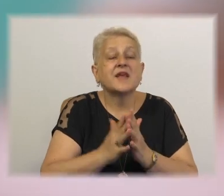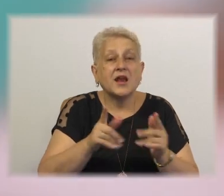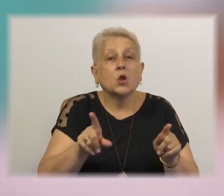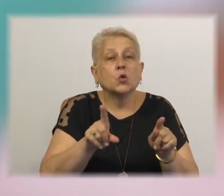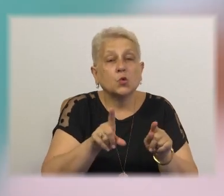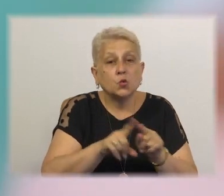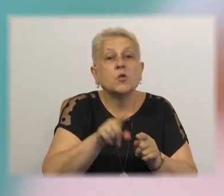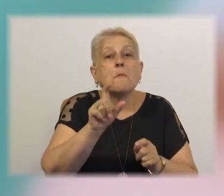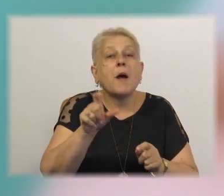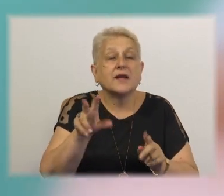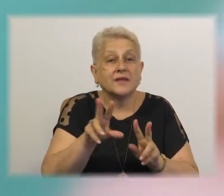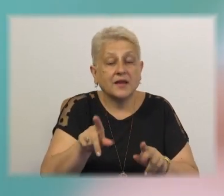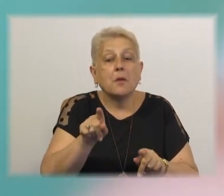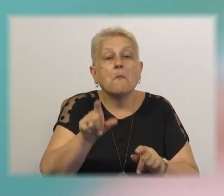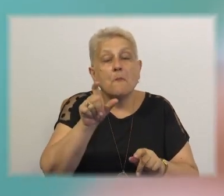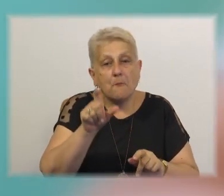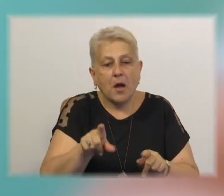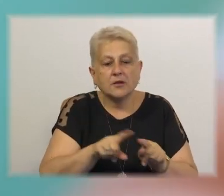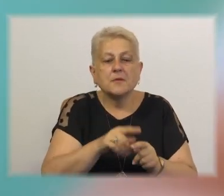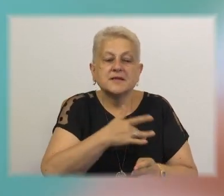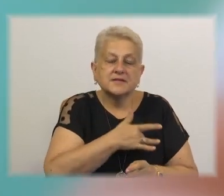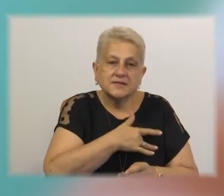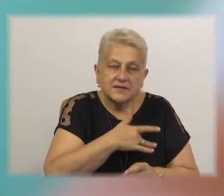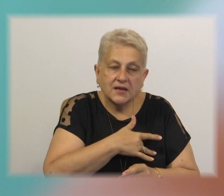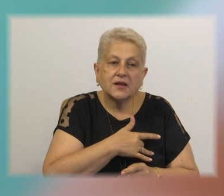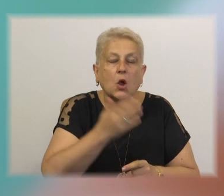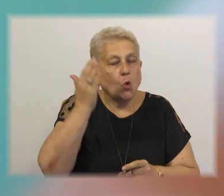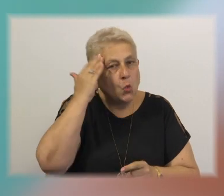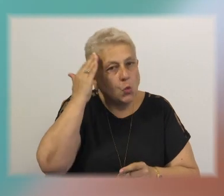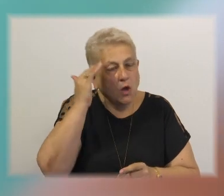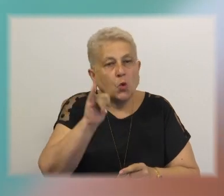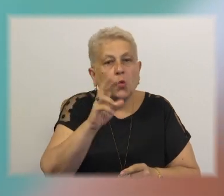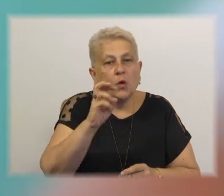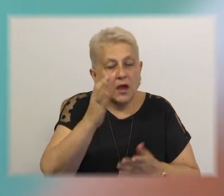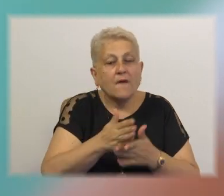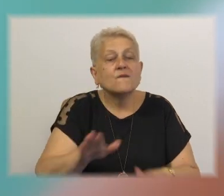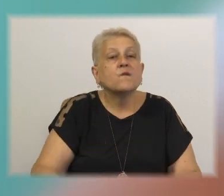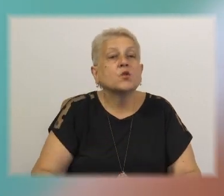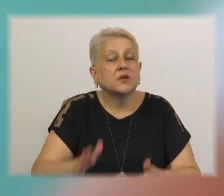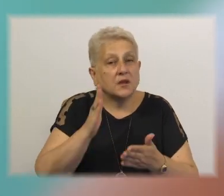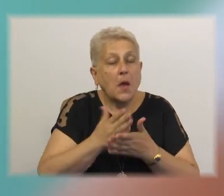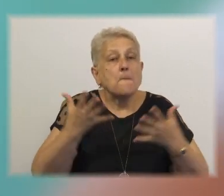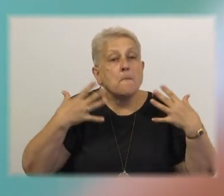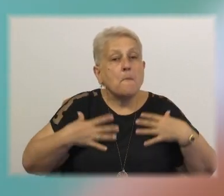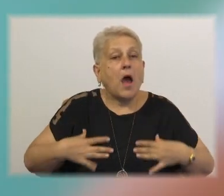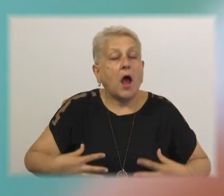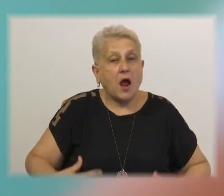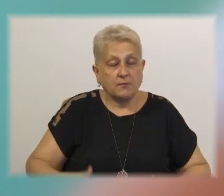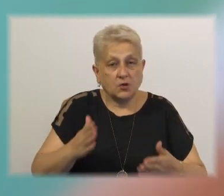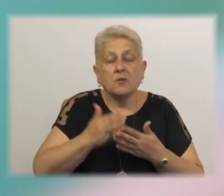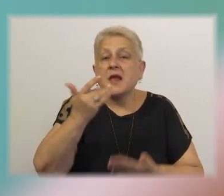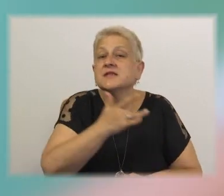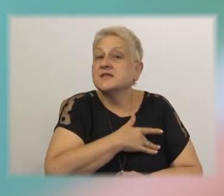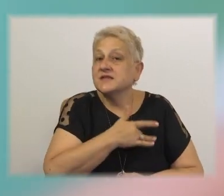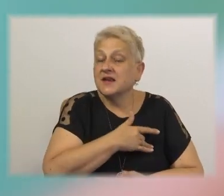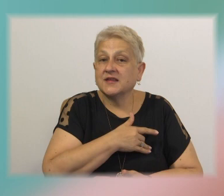նույն մարդիկ է, իրանք են ունեն իրանք սիրտը, ուղեղը, ոտքերը, մարմինը, իրանք սիրտը